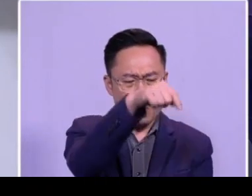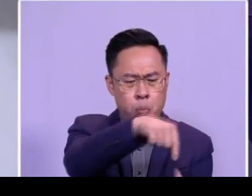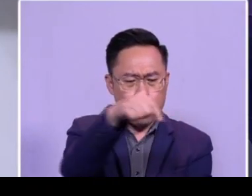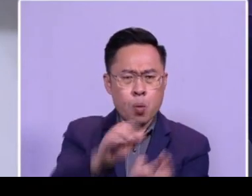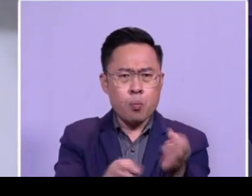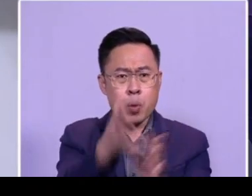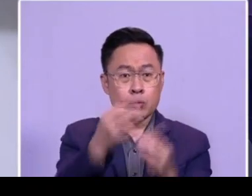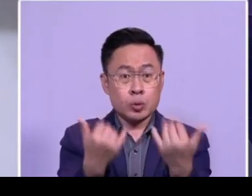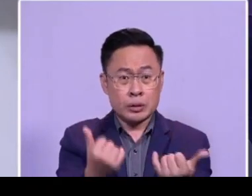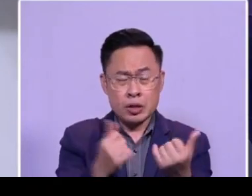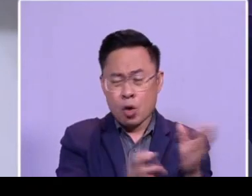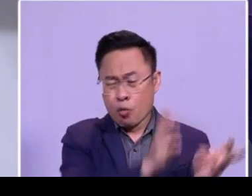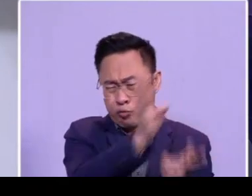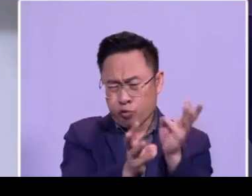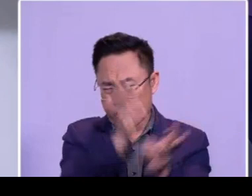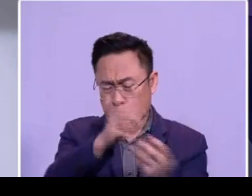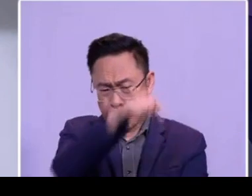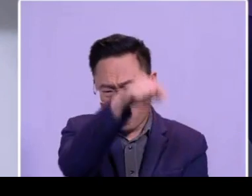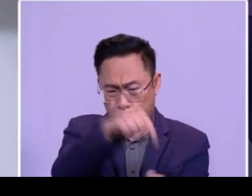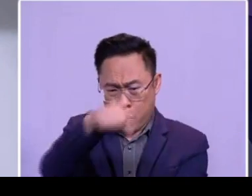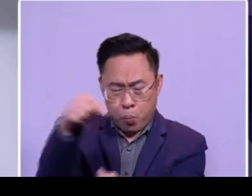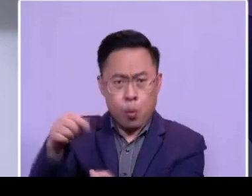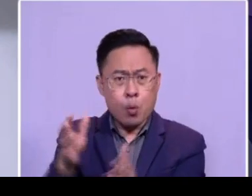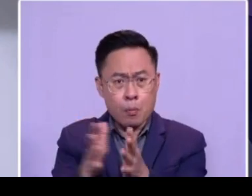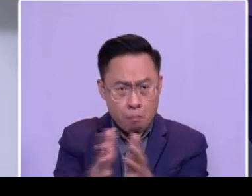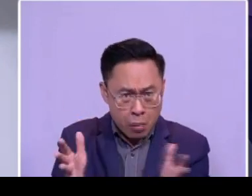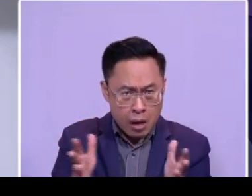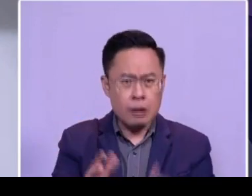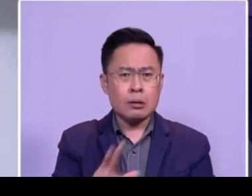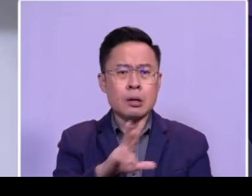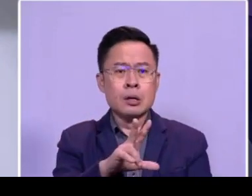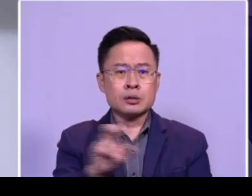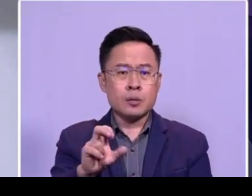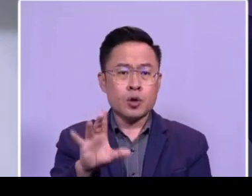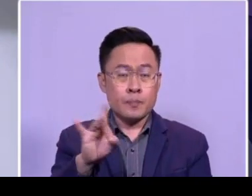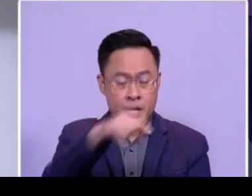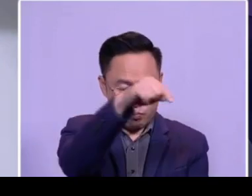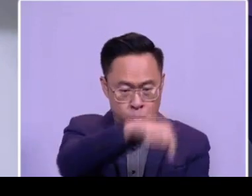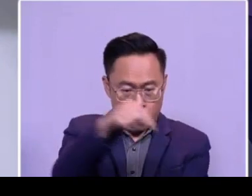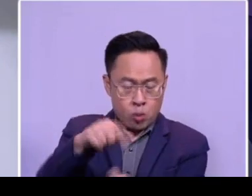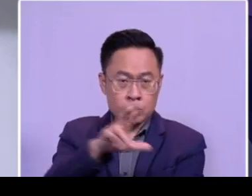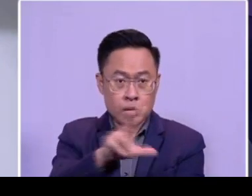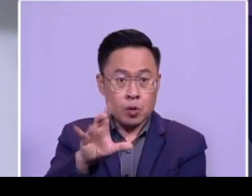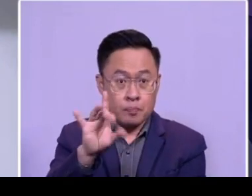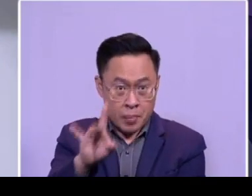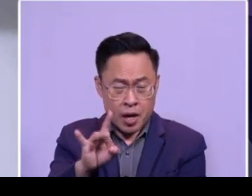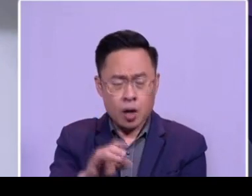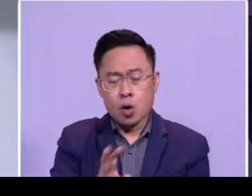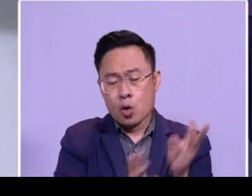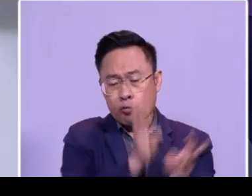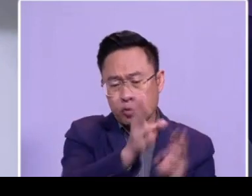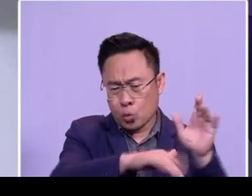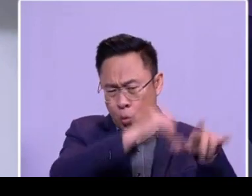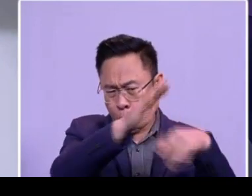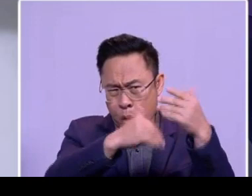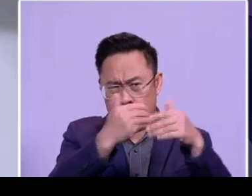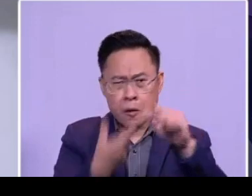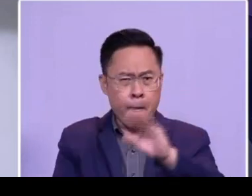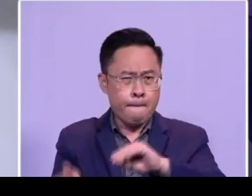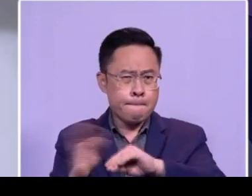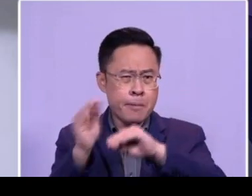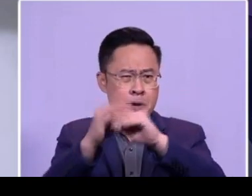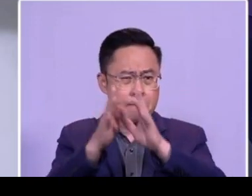ไปถึง308จุดแล้วนะคะก็เป็นสาเหตุของฝุ่น PM 2.5 ด้วยทำให้ค่าฝุ่นที่เชียงใหม่ตอนนี้ก็ยังคงเ